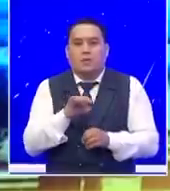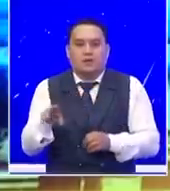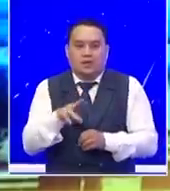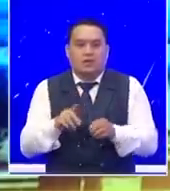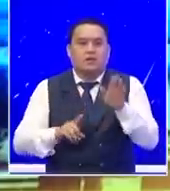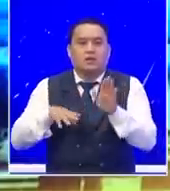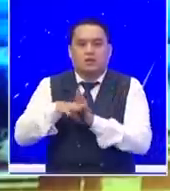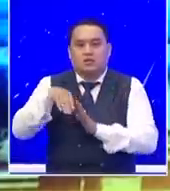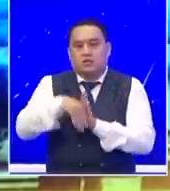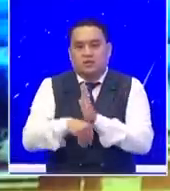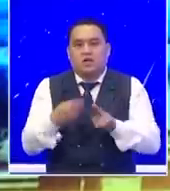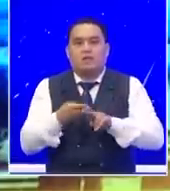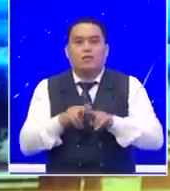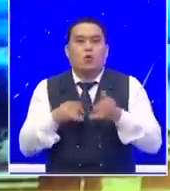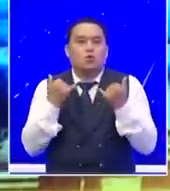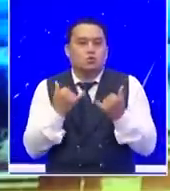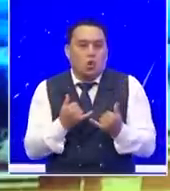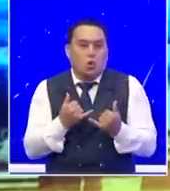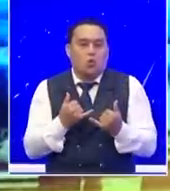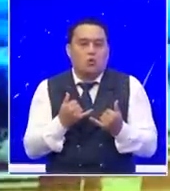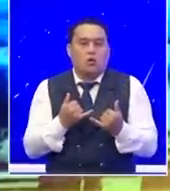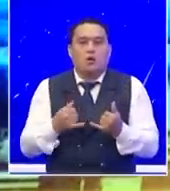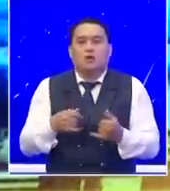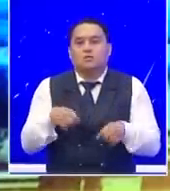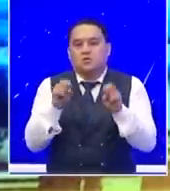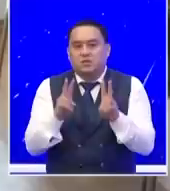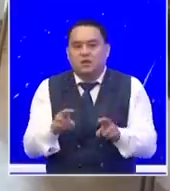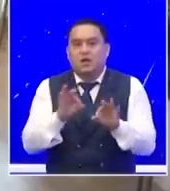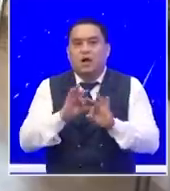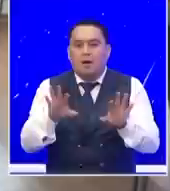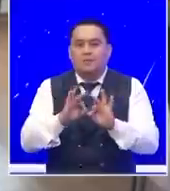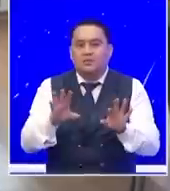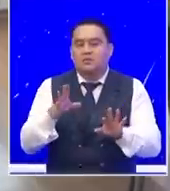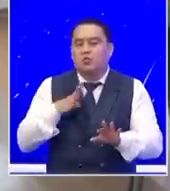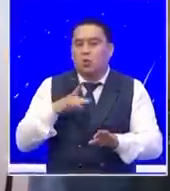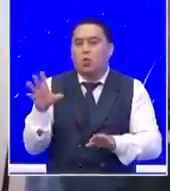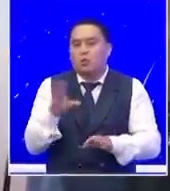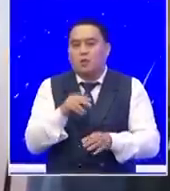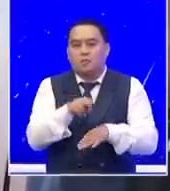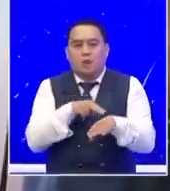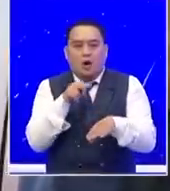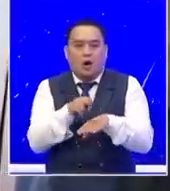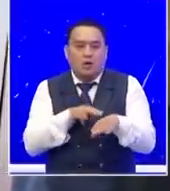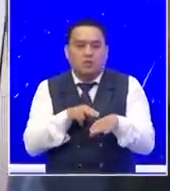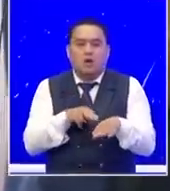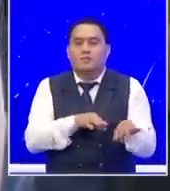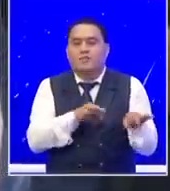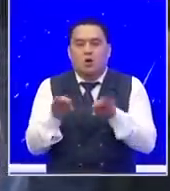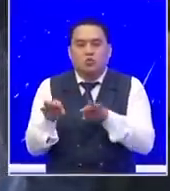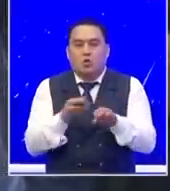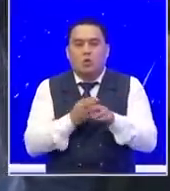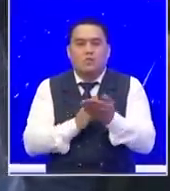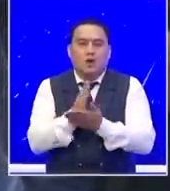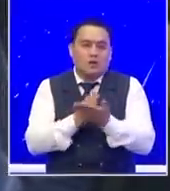бастап енгізілген өзгерістер. Қазір бұл жөніндегі өңірдегі мамандар түсіндіріп жатыр. Облыстық полиция департаменті көші-қон қызметінің